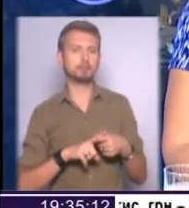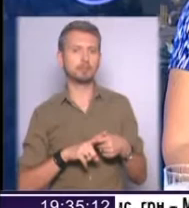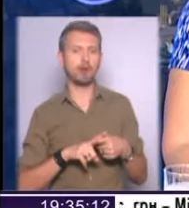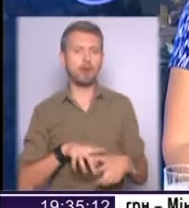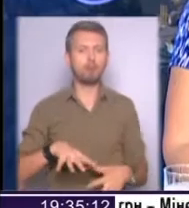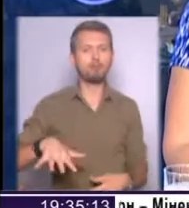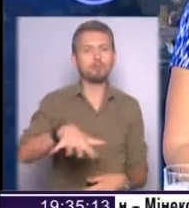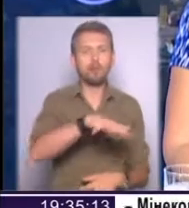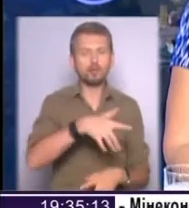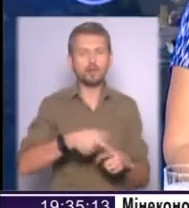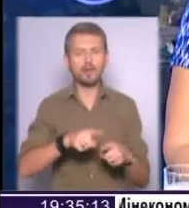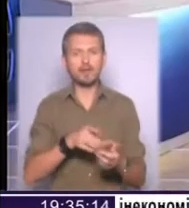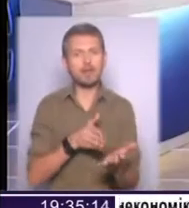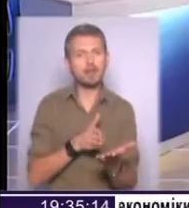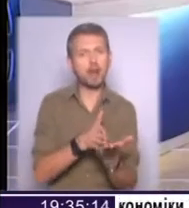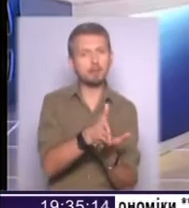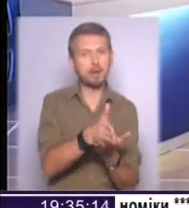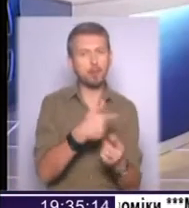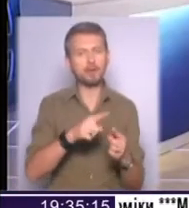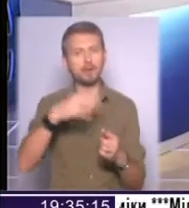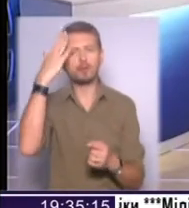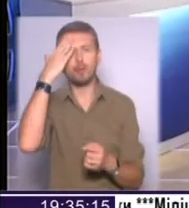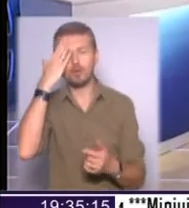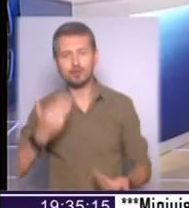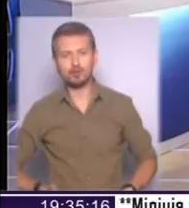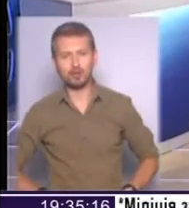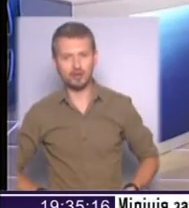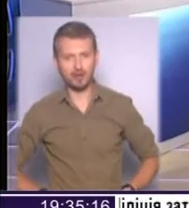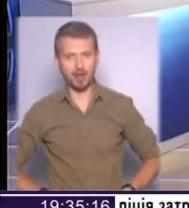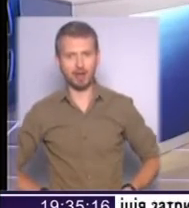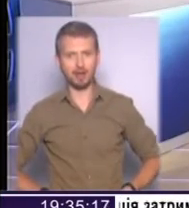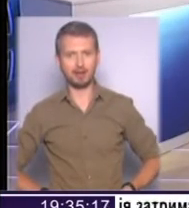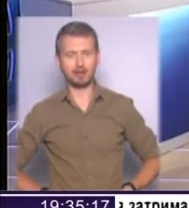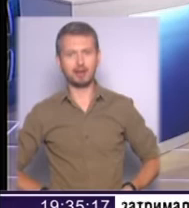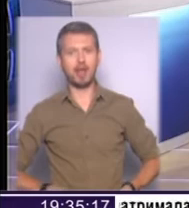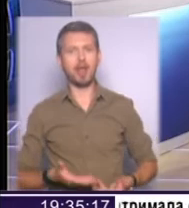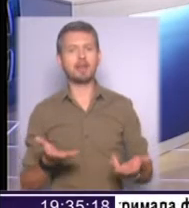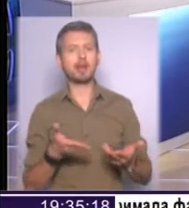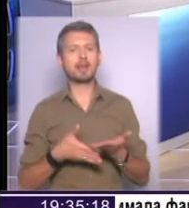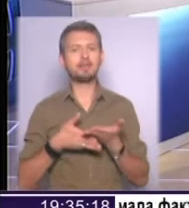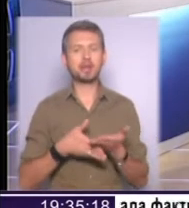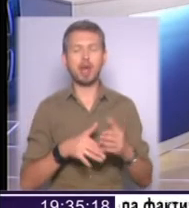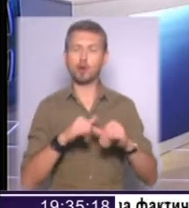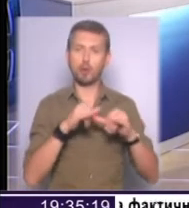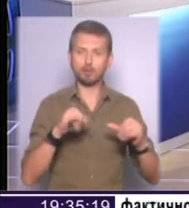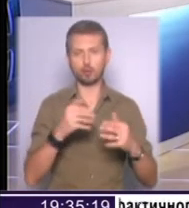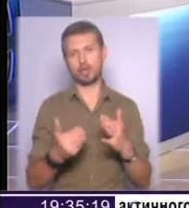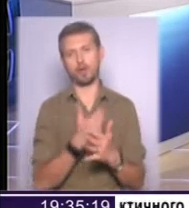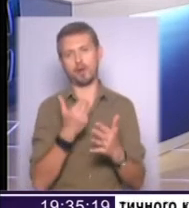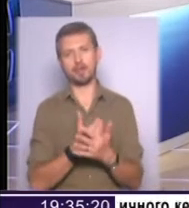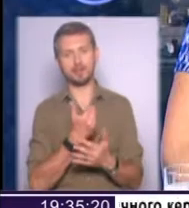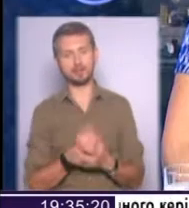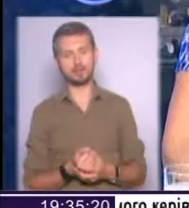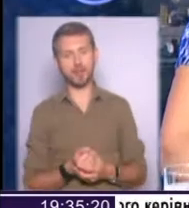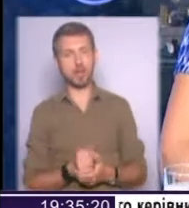площина, це галузь, це напрямок, це спосіб життя, який сприяє розвитку і інноваціям. І